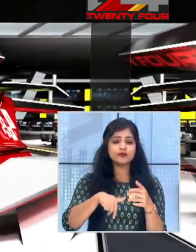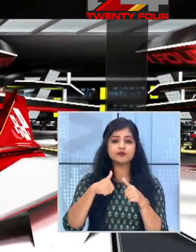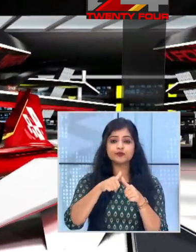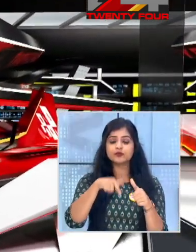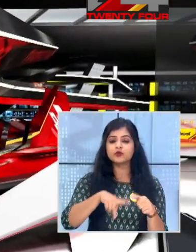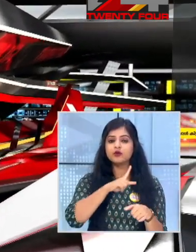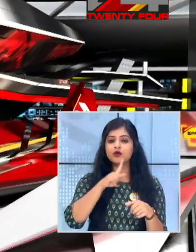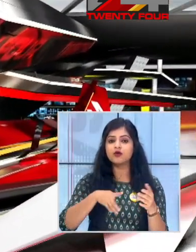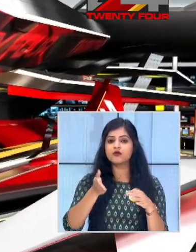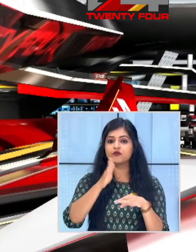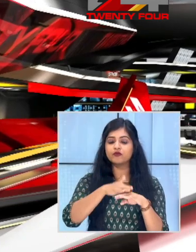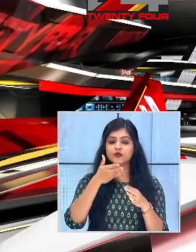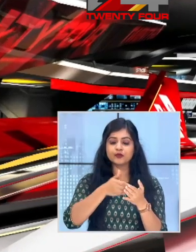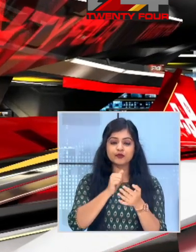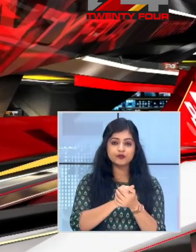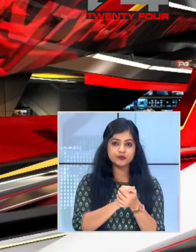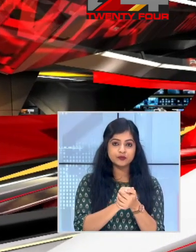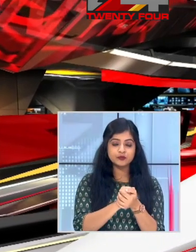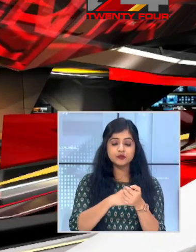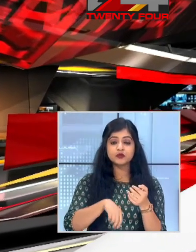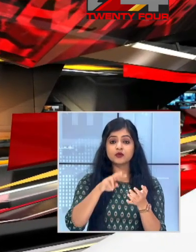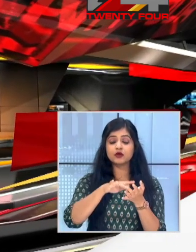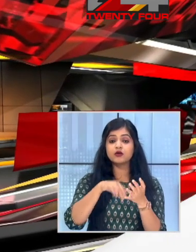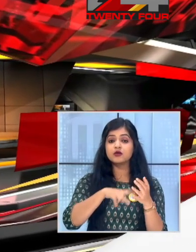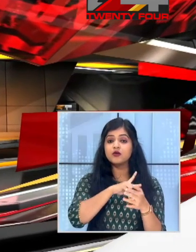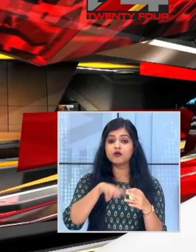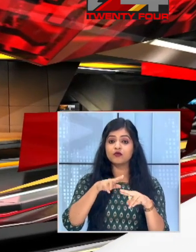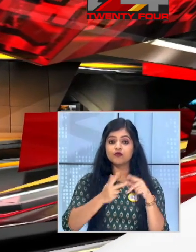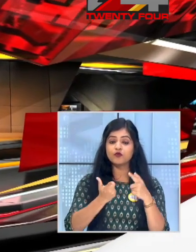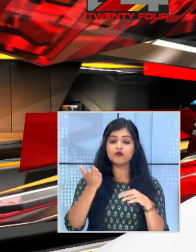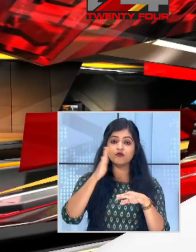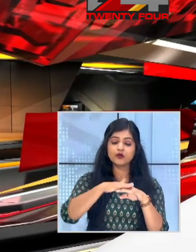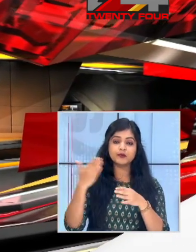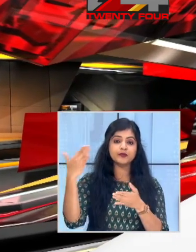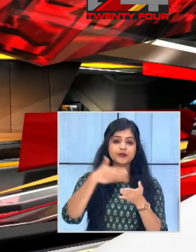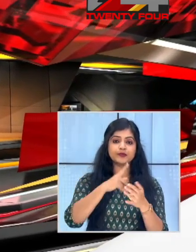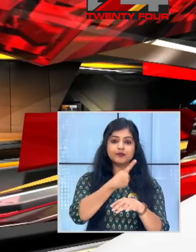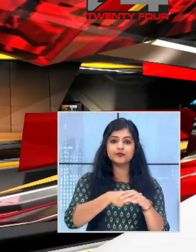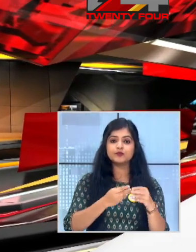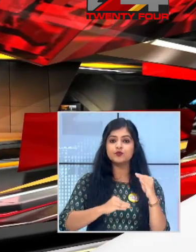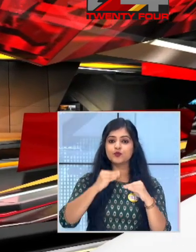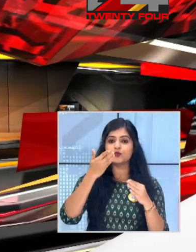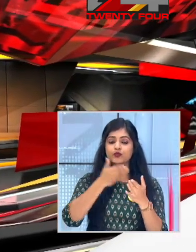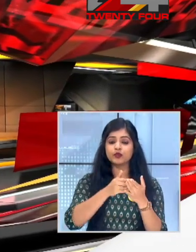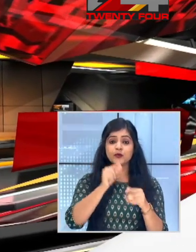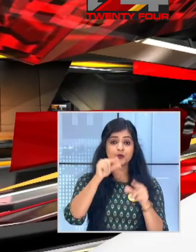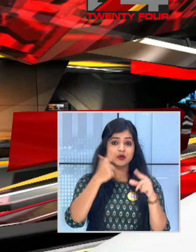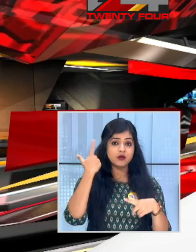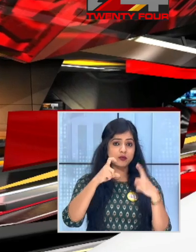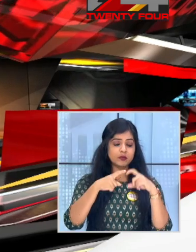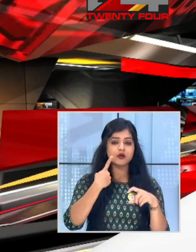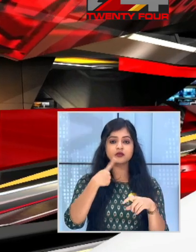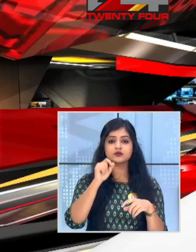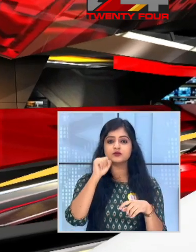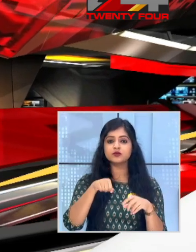മറുപടിയാണ്, ഉത്തരമാണത്. മുള്ളൻകൊല്ലിയിൽ പിടികൂടിയ കടുവ നാഗർഹോള വനത്തിൽ നിന്നാണ്, കർണാടകയിൽ നിന്ന് എത്തിയതാണ് എന്നതാണ്. അത് നാട്ടുകാരുടെ ആരോപണം ശരിവെക്കുന്ന തരത്തിലുള്ള